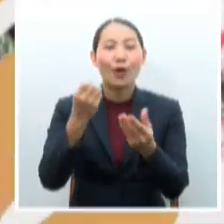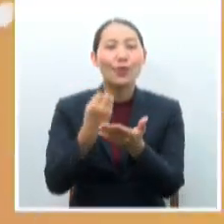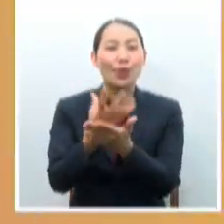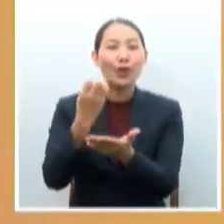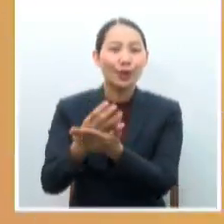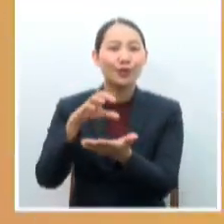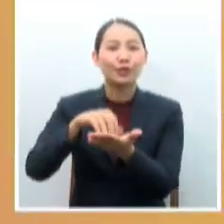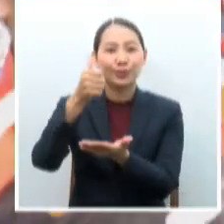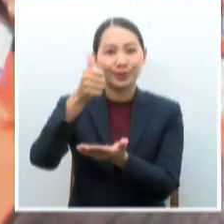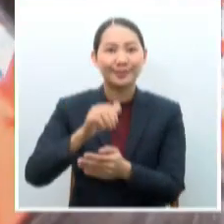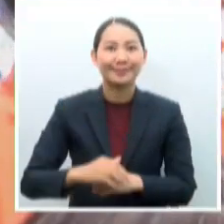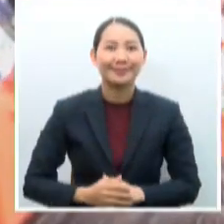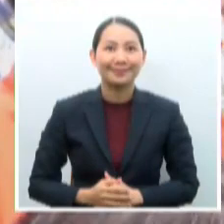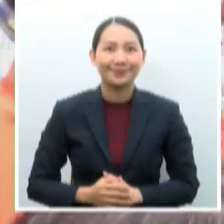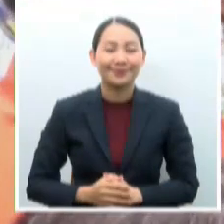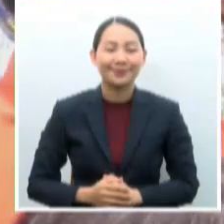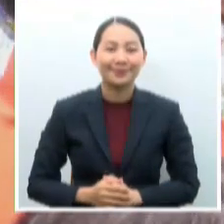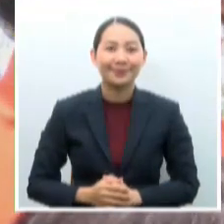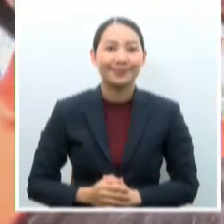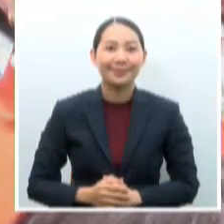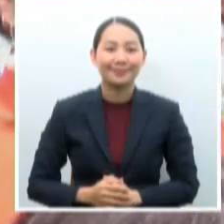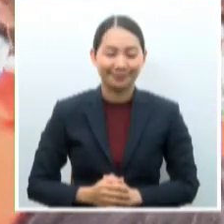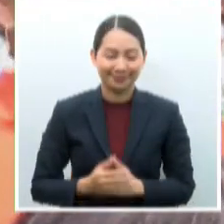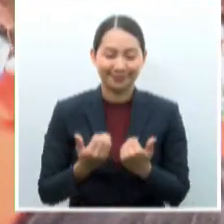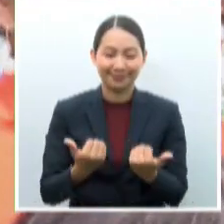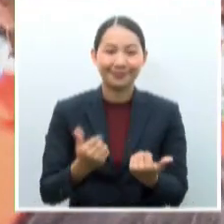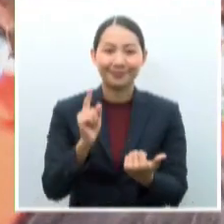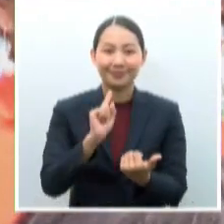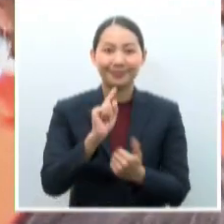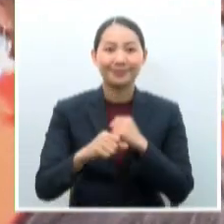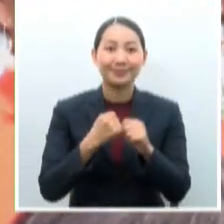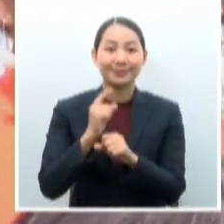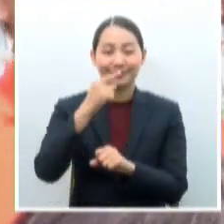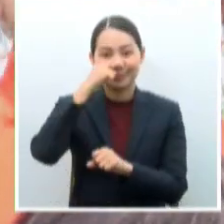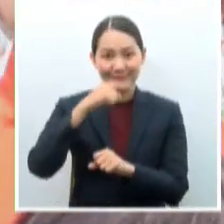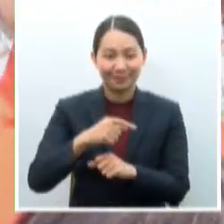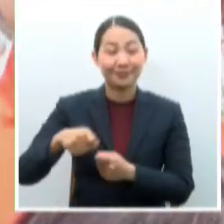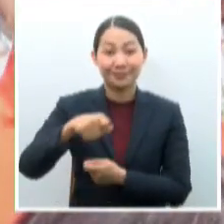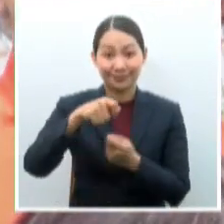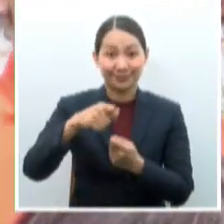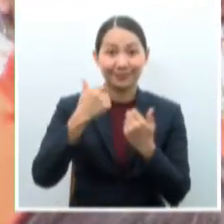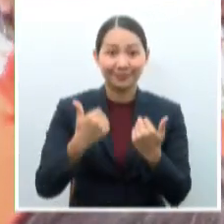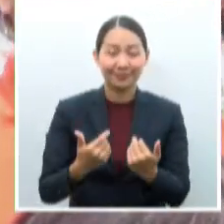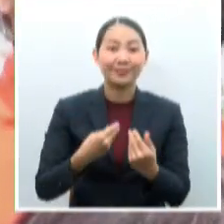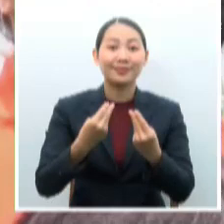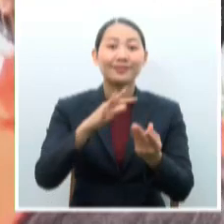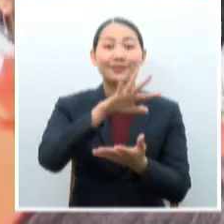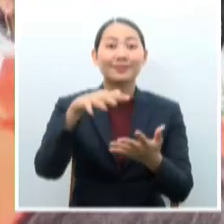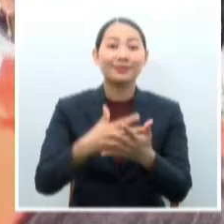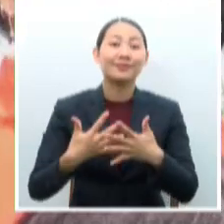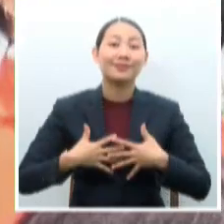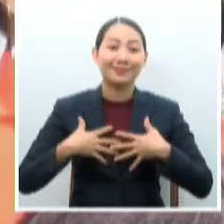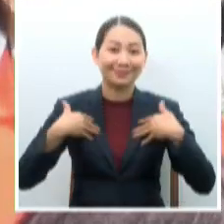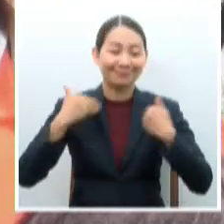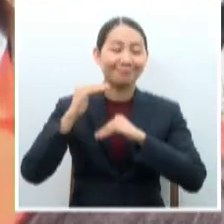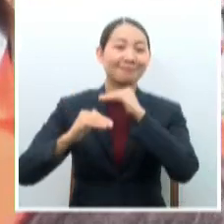ค่ะ ค่ะสวัสดีค่ะปีใหม่ไทยสงกรานต์ปีนี้นะคะขอให้ทุกท่านมีแต่ความสุขความเจริ